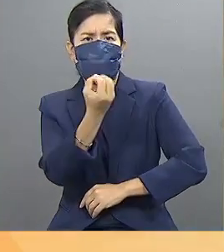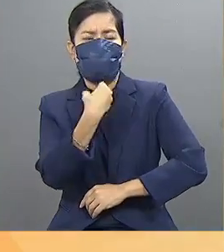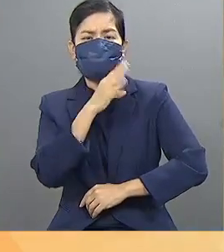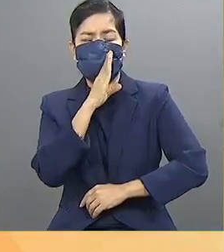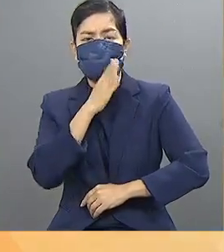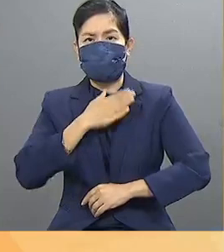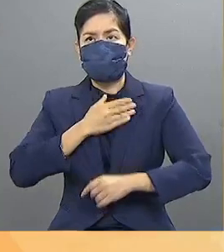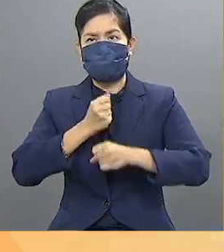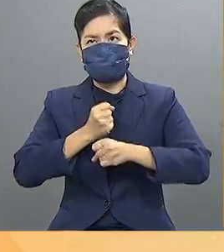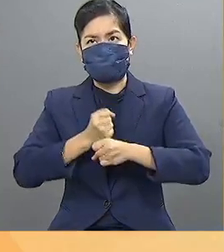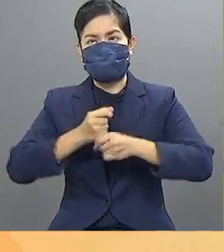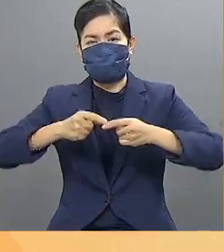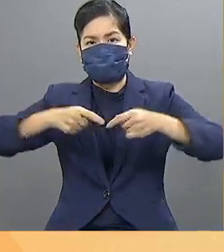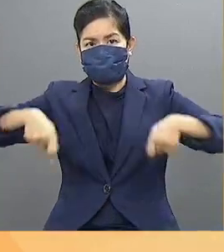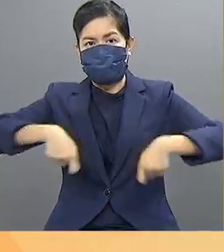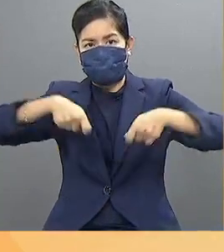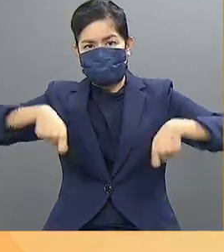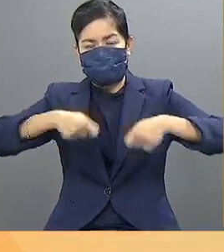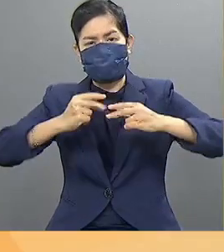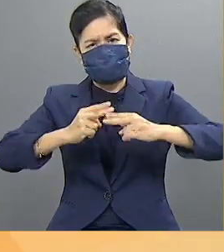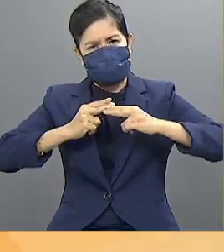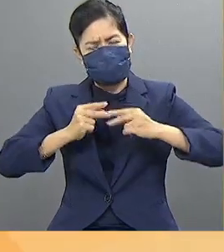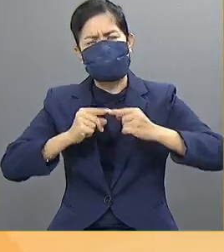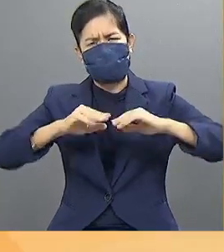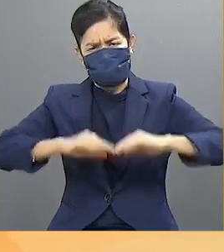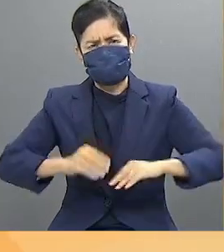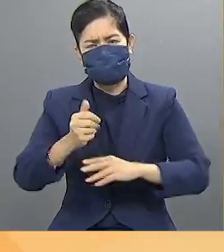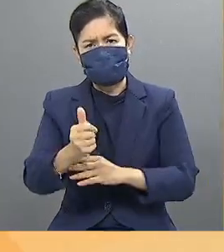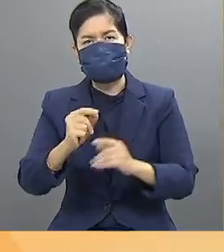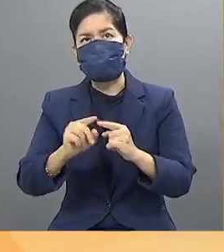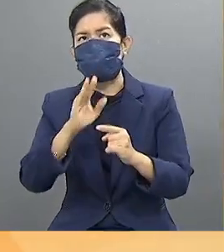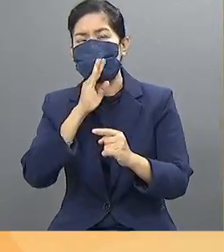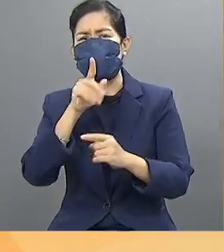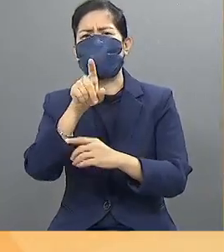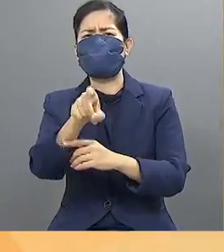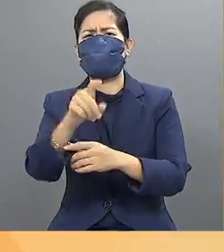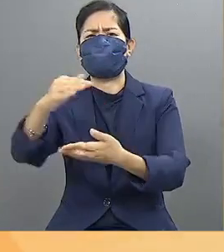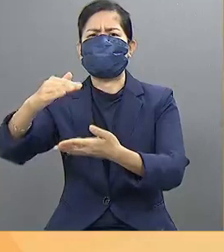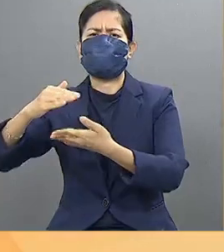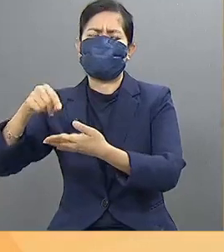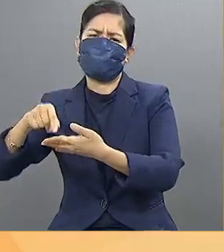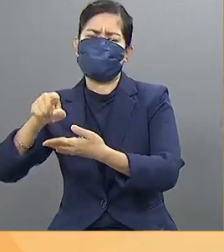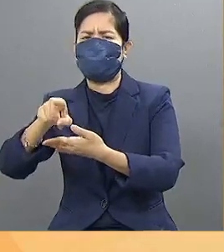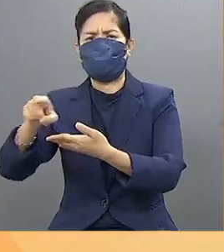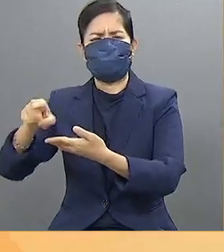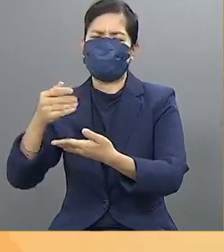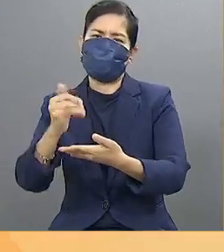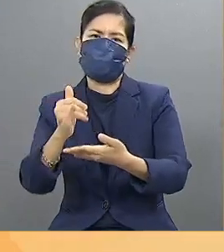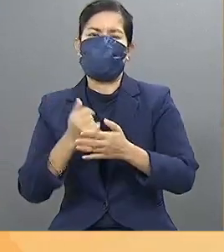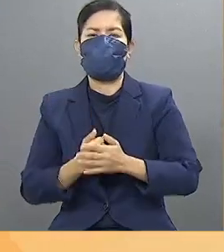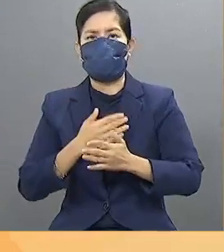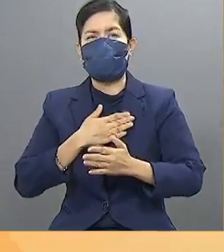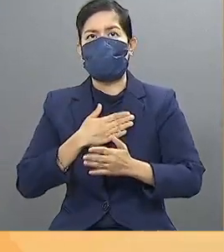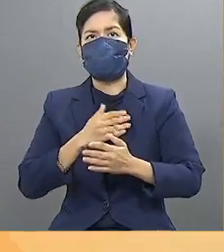ได้นะคะลดเค็มลดหวานเพราะบางทีออกไปข้างนอกบางทีมันเขาทำมาสำเร็จแล้วเลือกไม่ได้เหมือนกัน ก็อาจจะต้องแบบใจแข็งนิดนึงบอกแม่